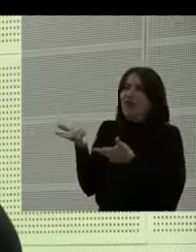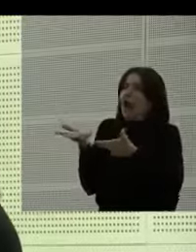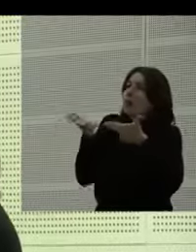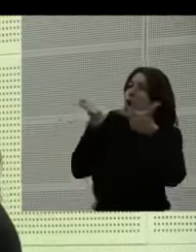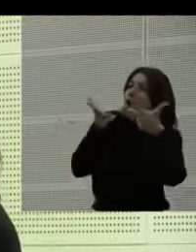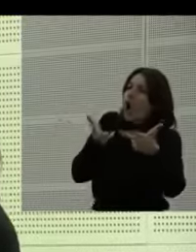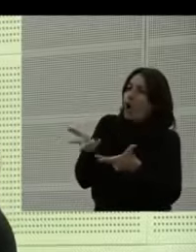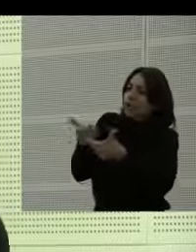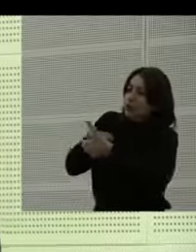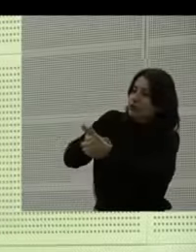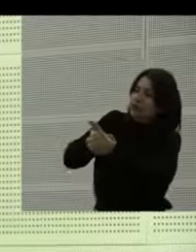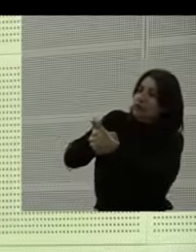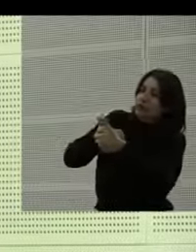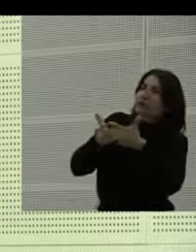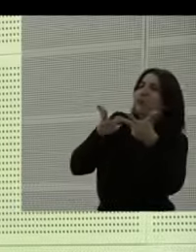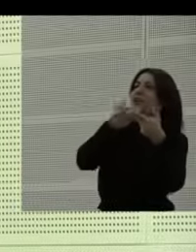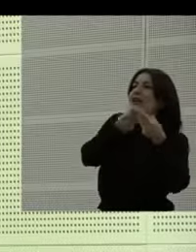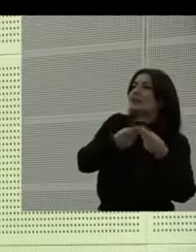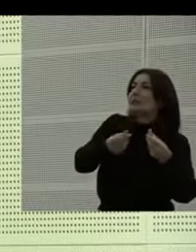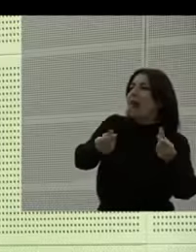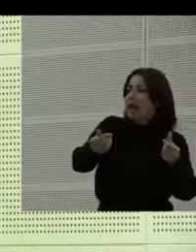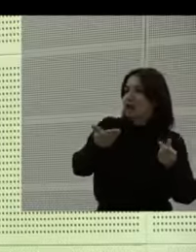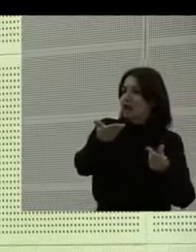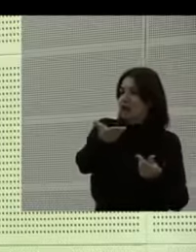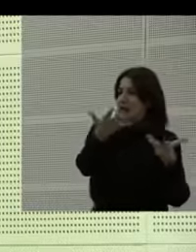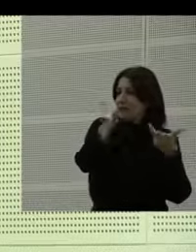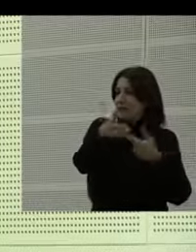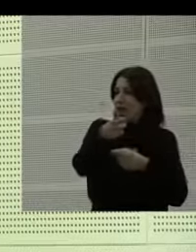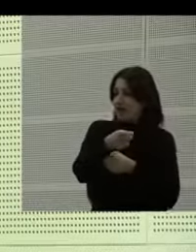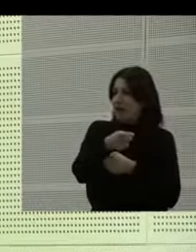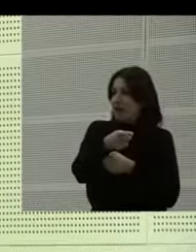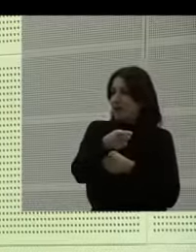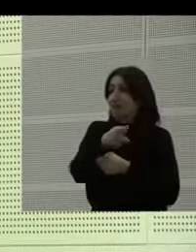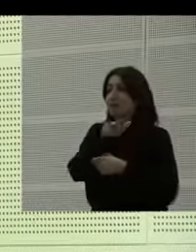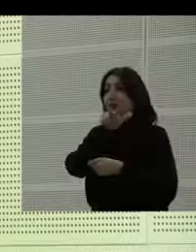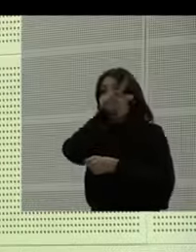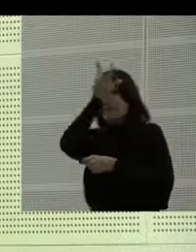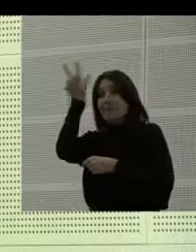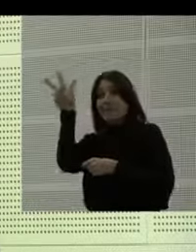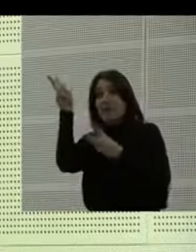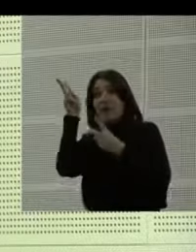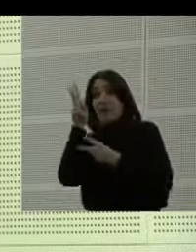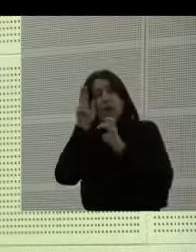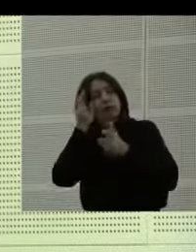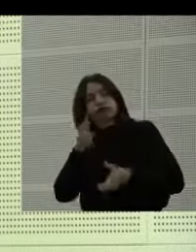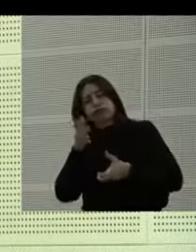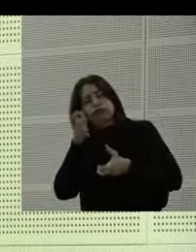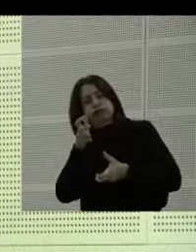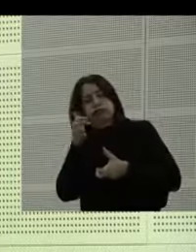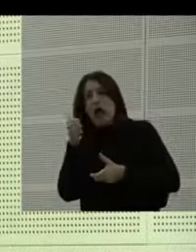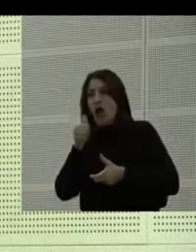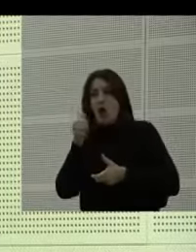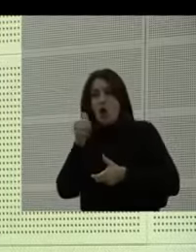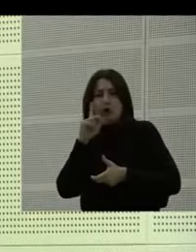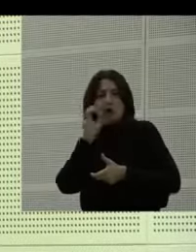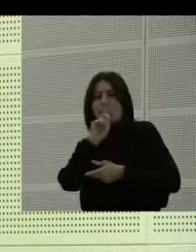conduce sulla spiaggia. Il principe ha ancora gli occhi chiusi e